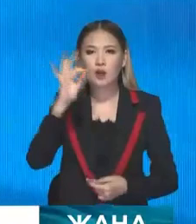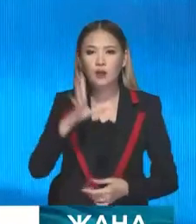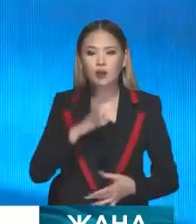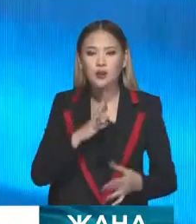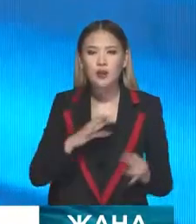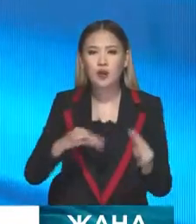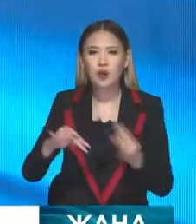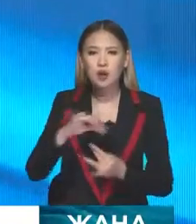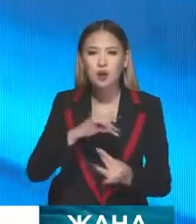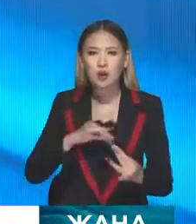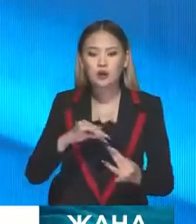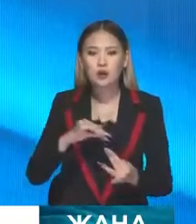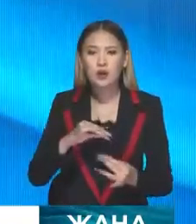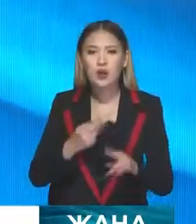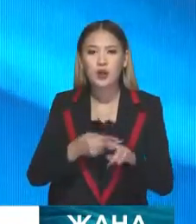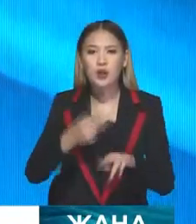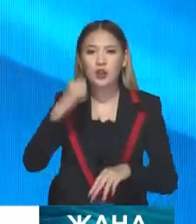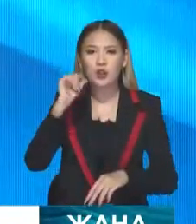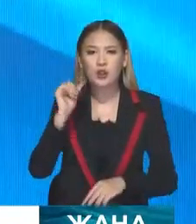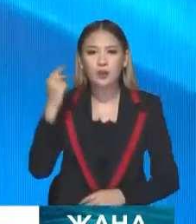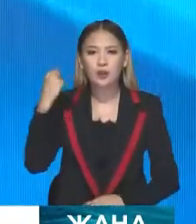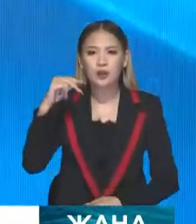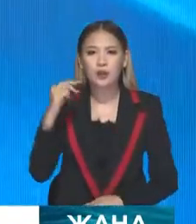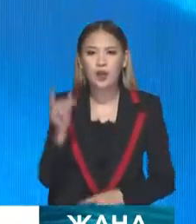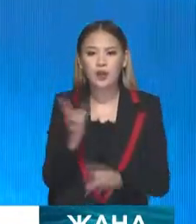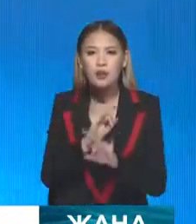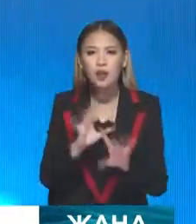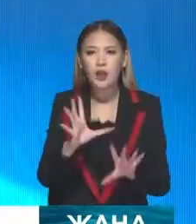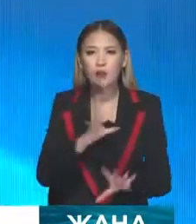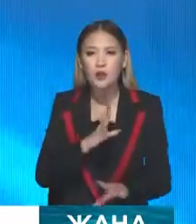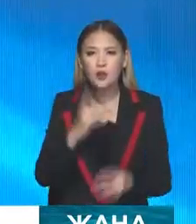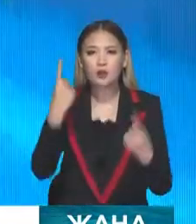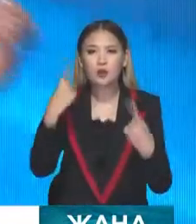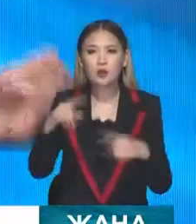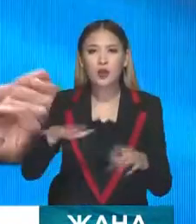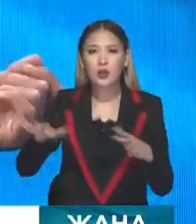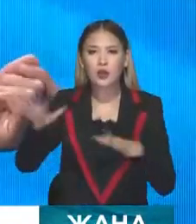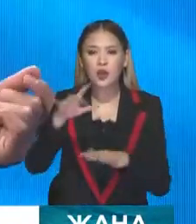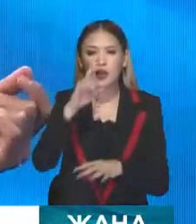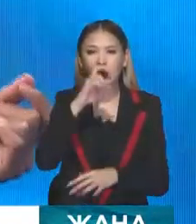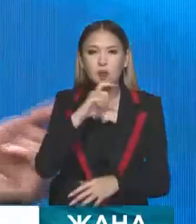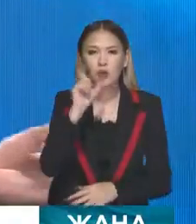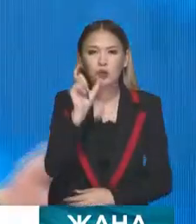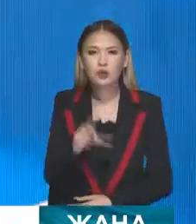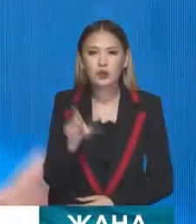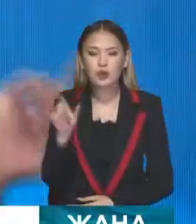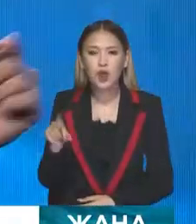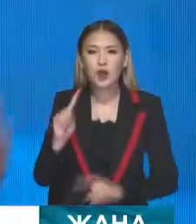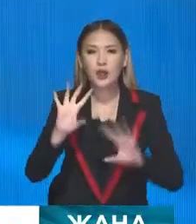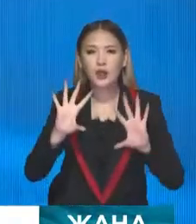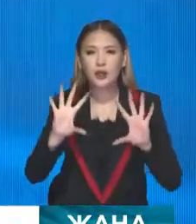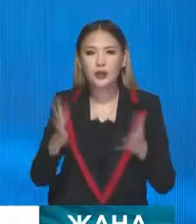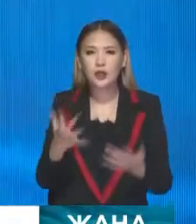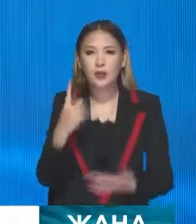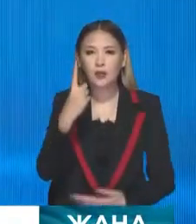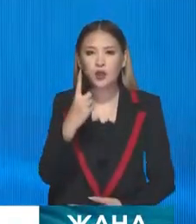жатты. Енді кеше президенттің айтқанынан кейбір елдер, азаматтар түсінбей жатыр мынадай мәселені. Егер де